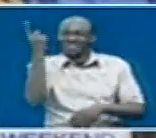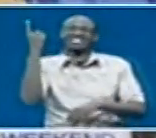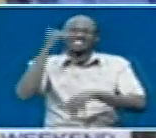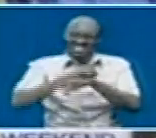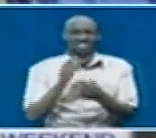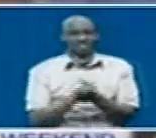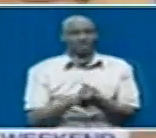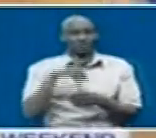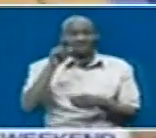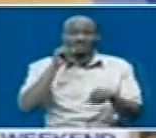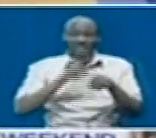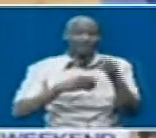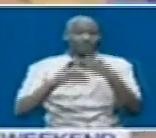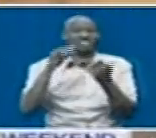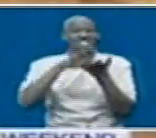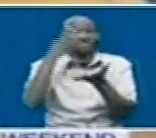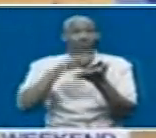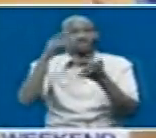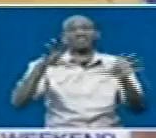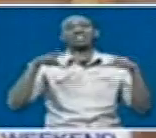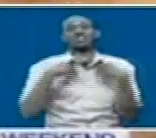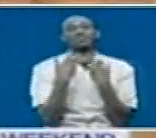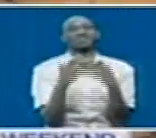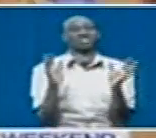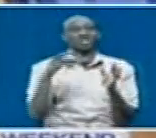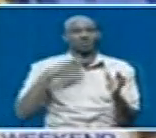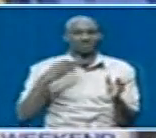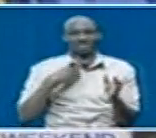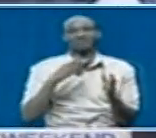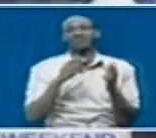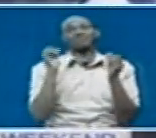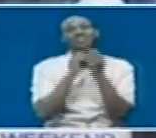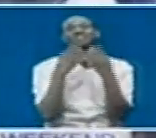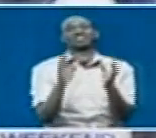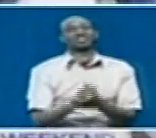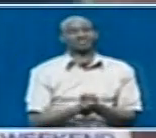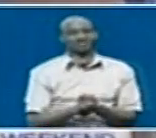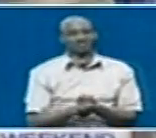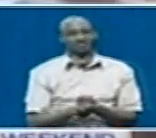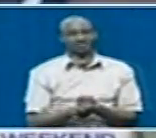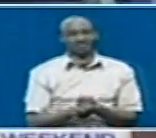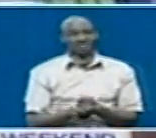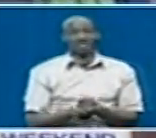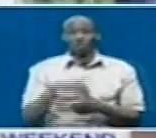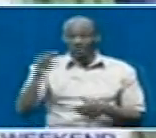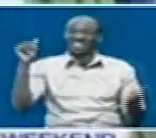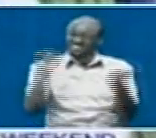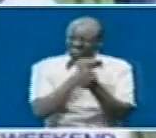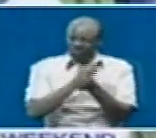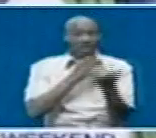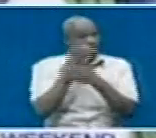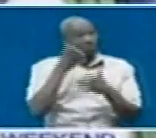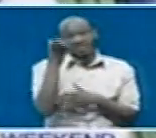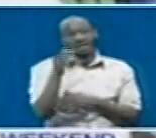kwanza uliponunuliwa chipsi usha give in, usha toa deti. Tunamalizwa kiuchumi hapa